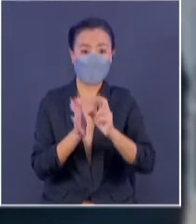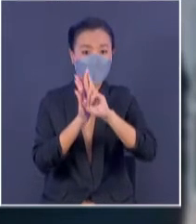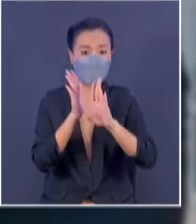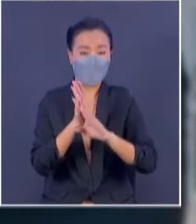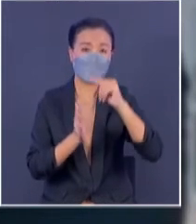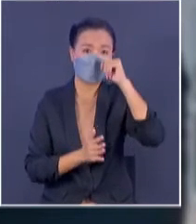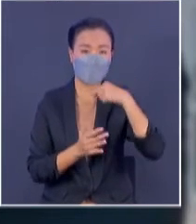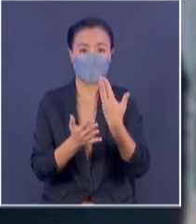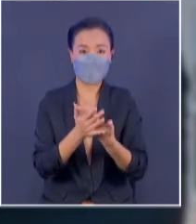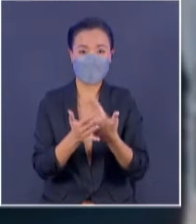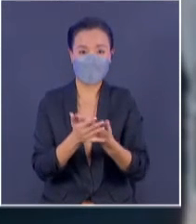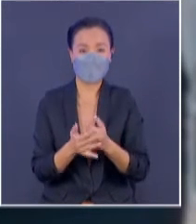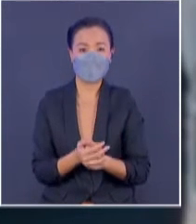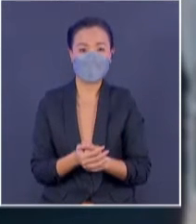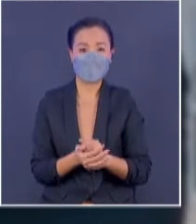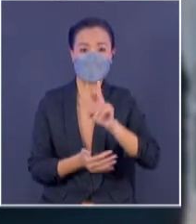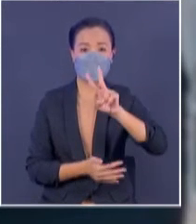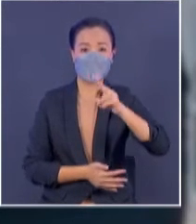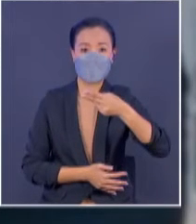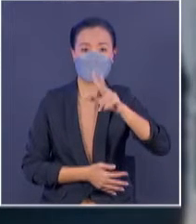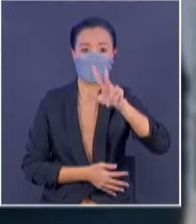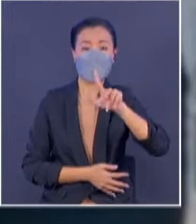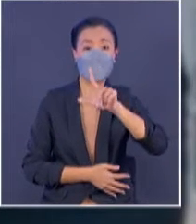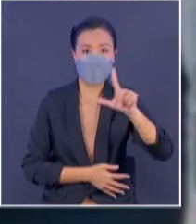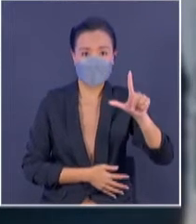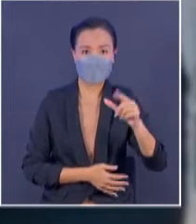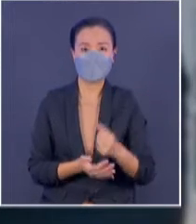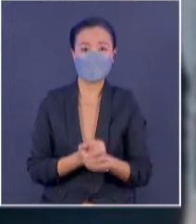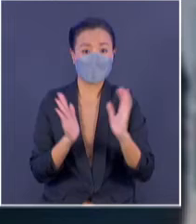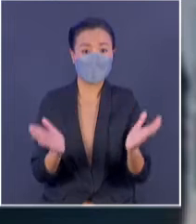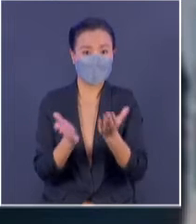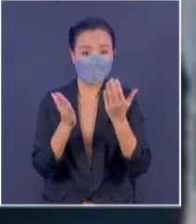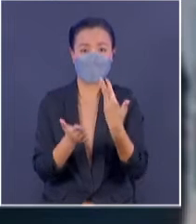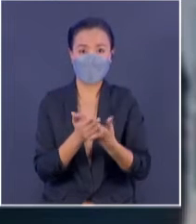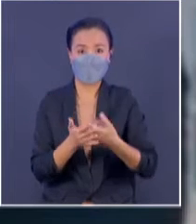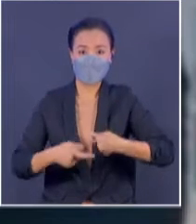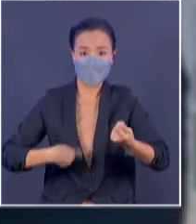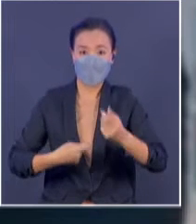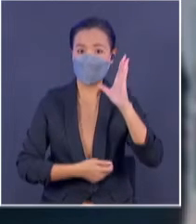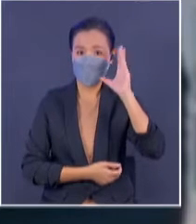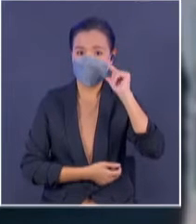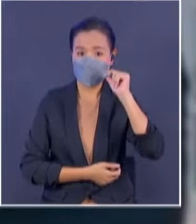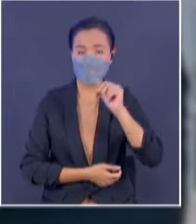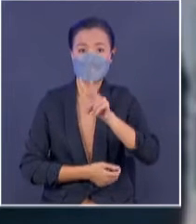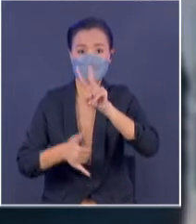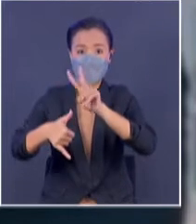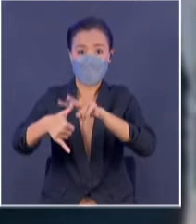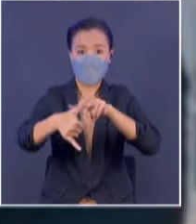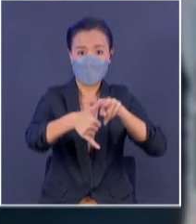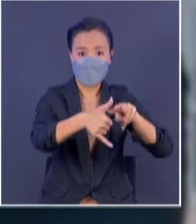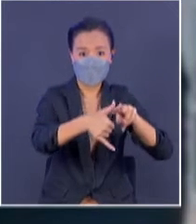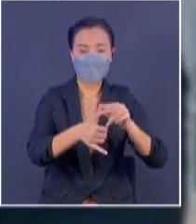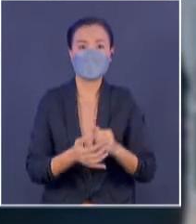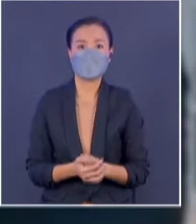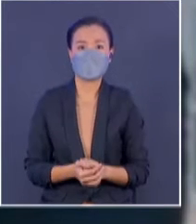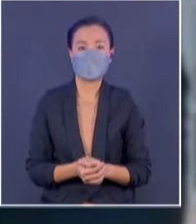ษาไทยกรอบวงเงินอยู่ที่ 23,000 ล้านบาทให้การสนับสนุนค่าใช้จ่ายให้แก่ผู้ปกครอง 2,000 บาทต่อนักเรียน1ค